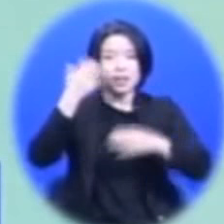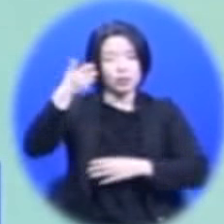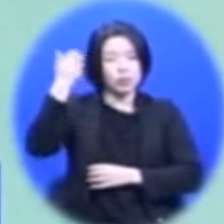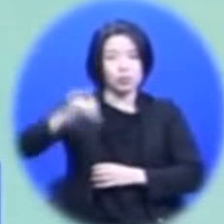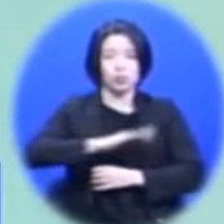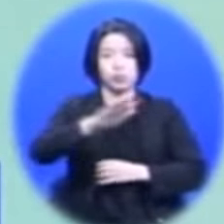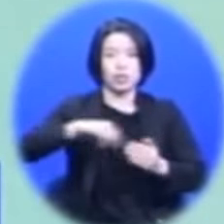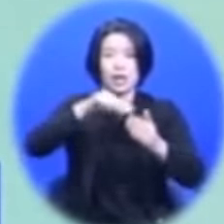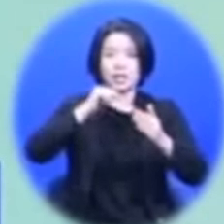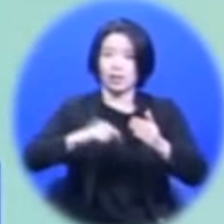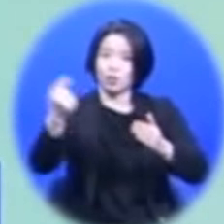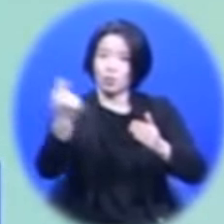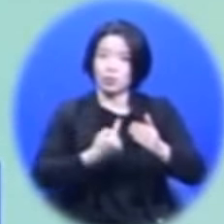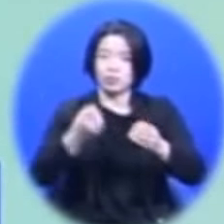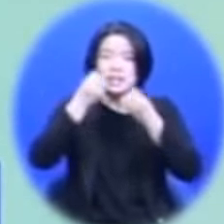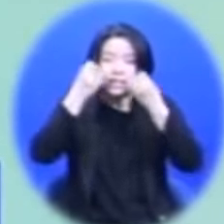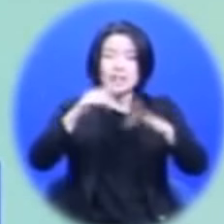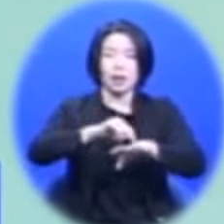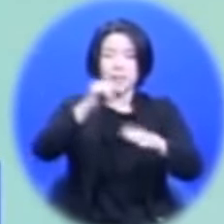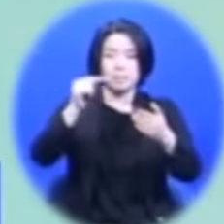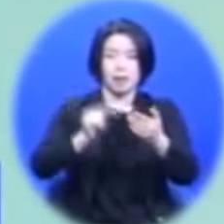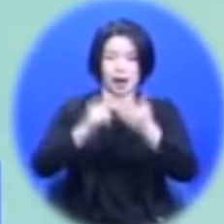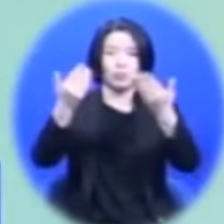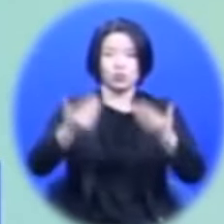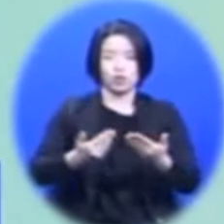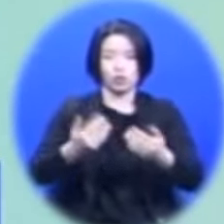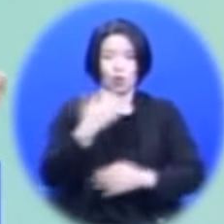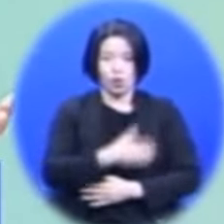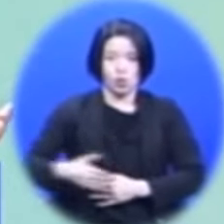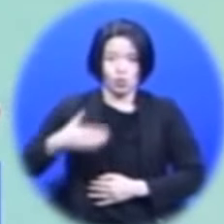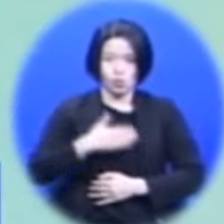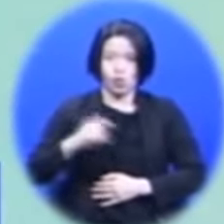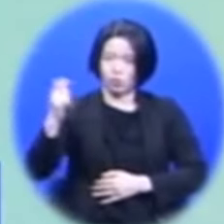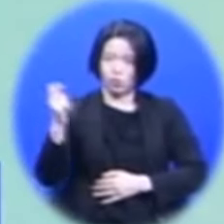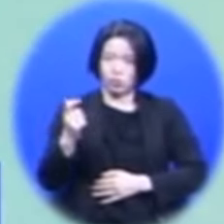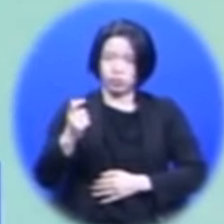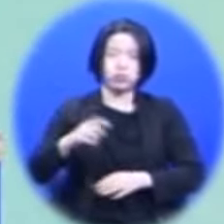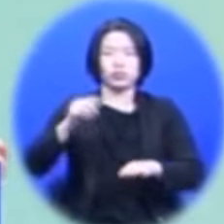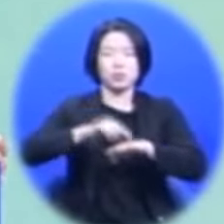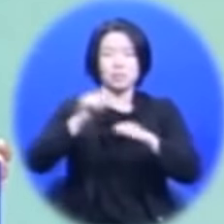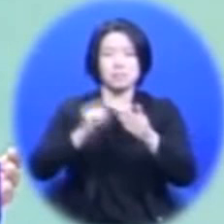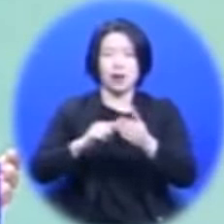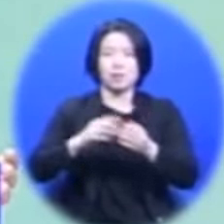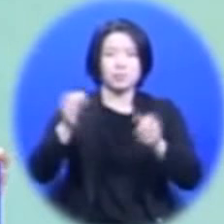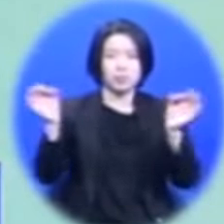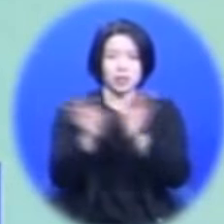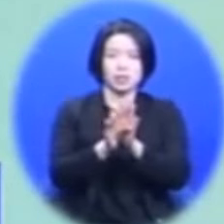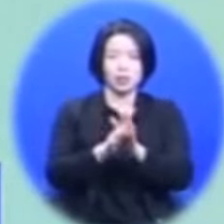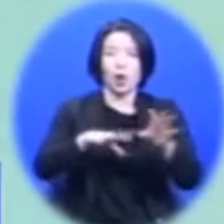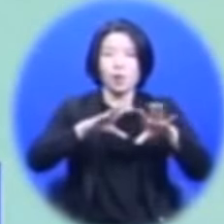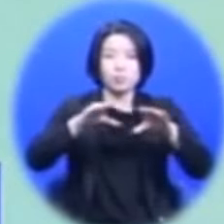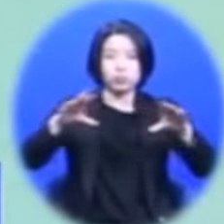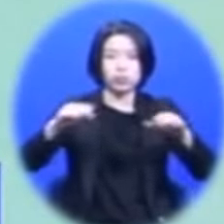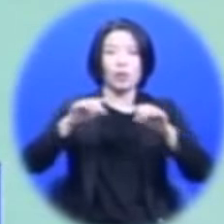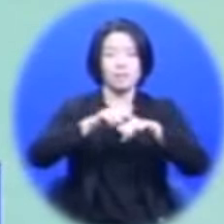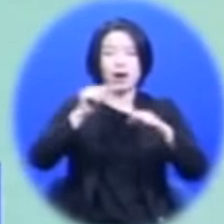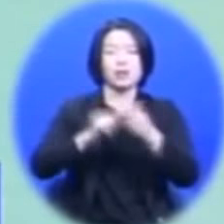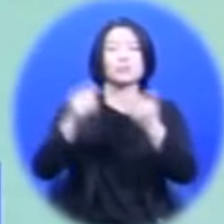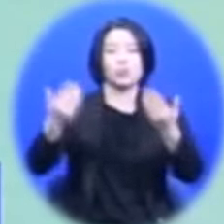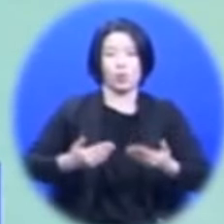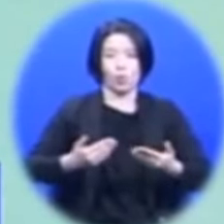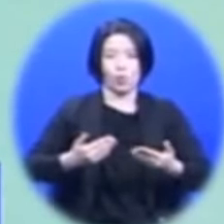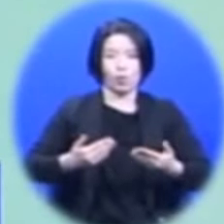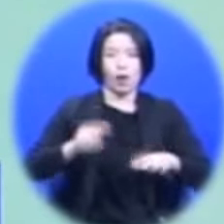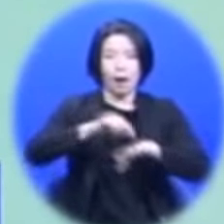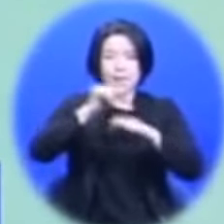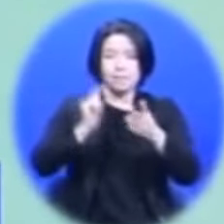안에 오셔서 새 마음을 주시고 육신에서 굳은 마음을 제거하고 부드러운 마음을 주시겠다는 것입니다. 마음이